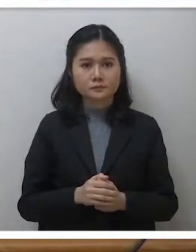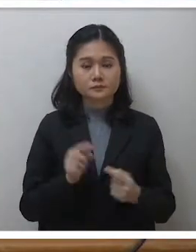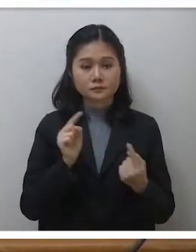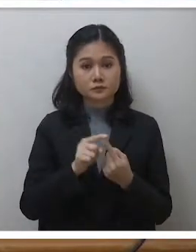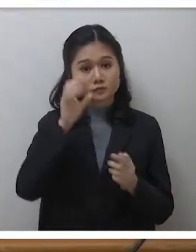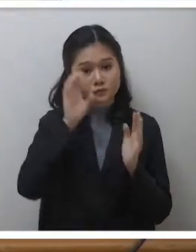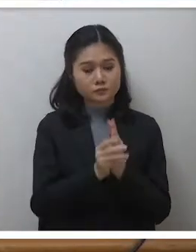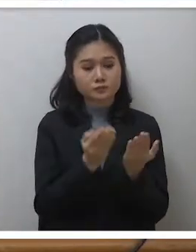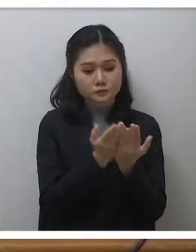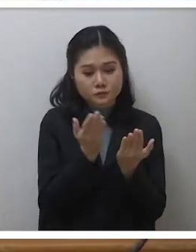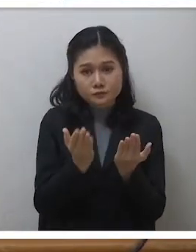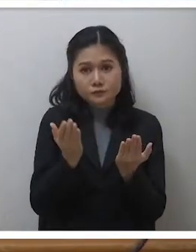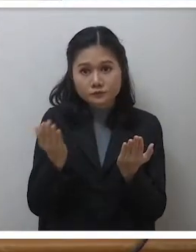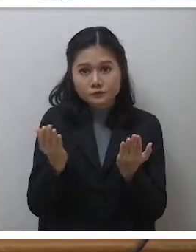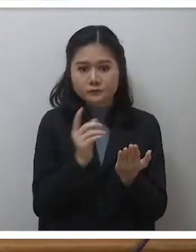รม by เฟรมเนี่ย